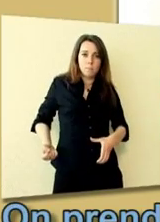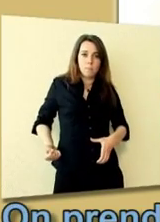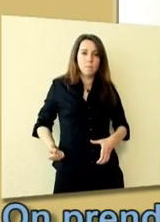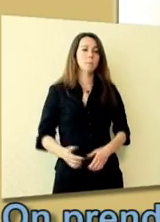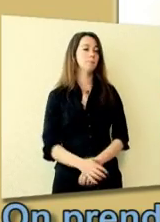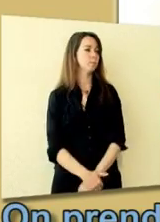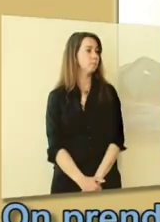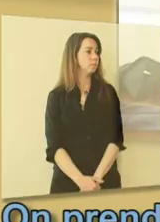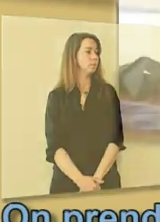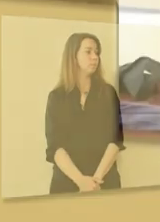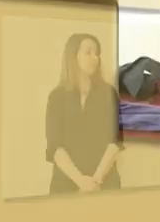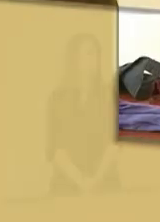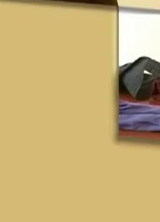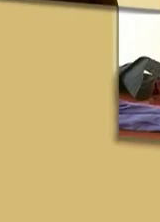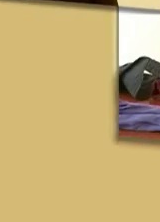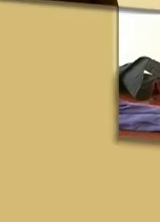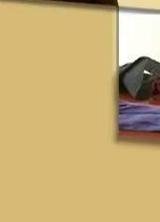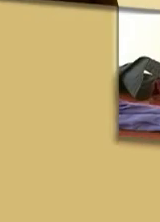On prend son bébé contre soi.